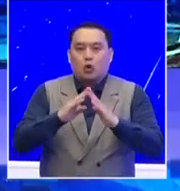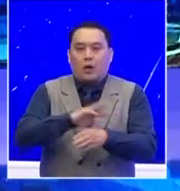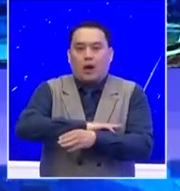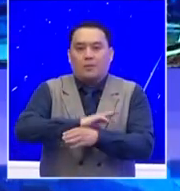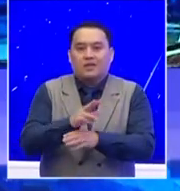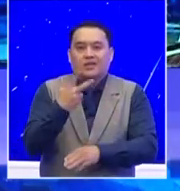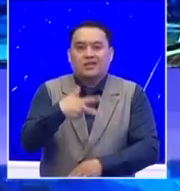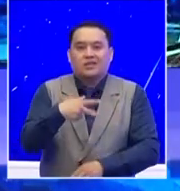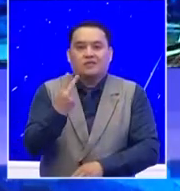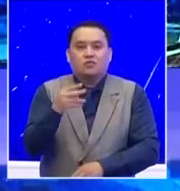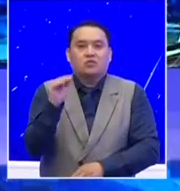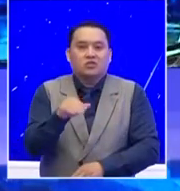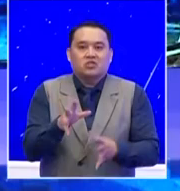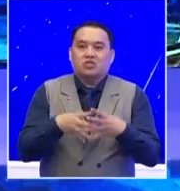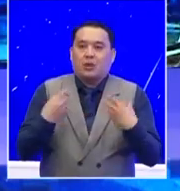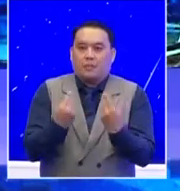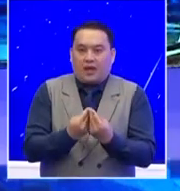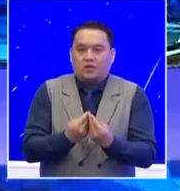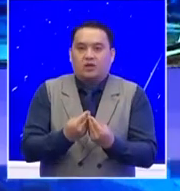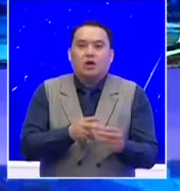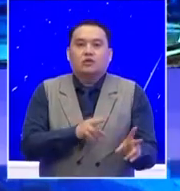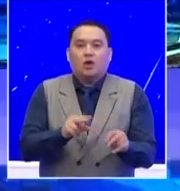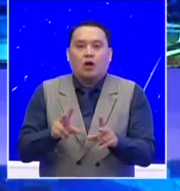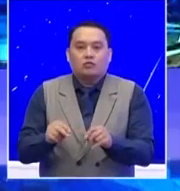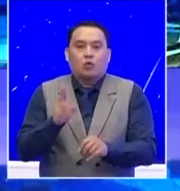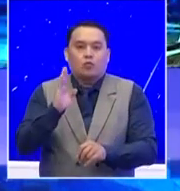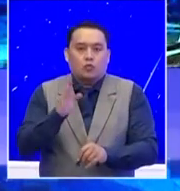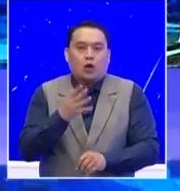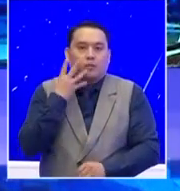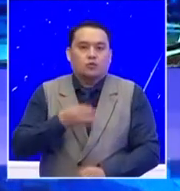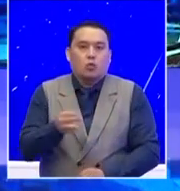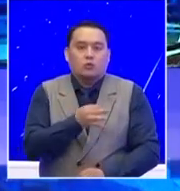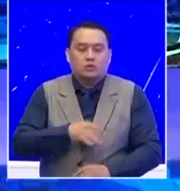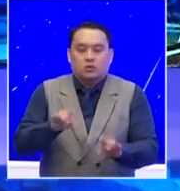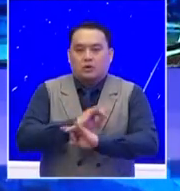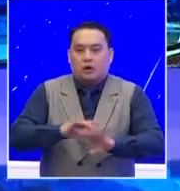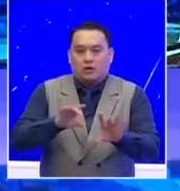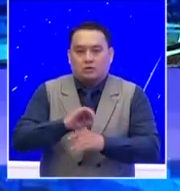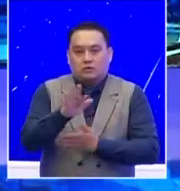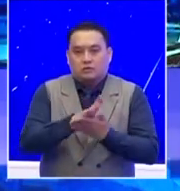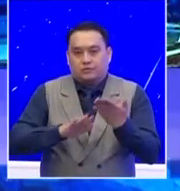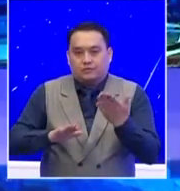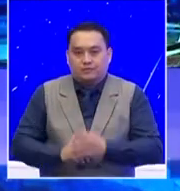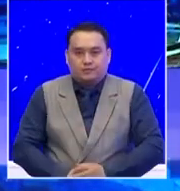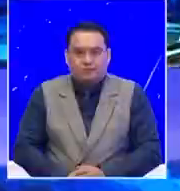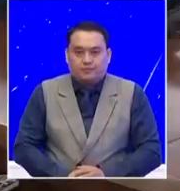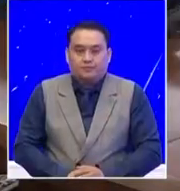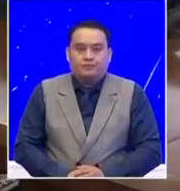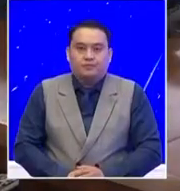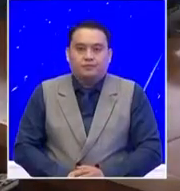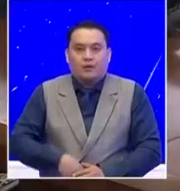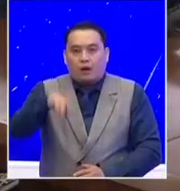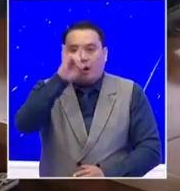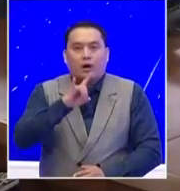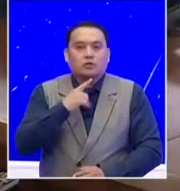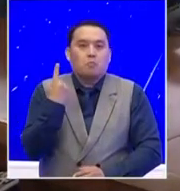свыше 32 тысяч семей. Сколько в числе счастливых новоселов окажется жителей ЖТСУ, расскажет наш корреспондент.